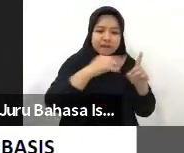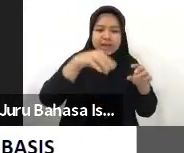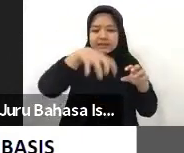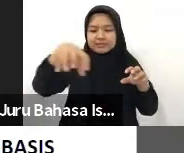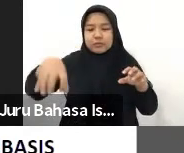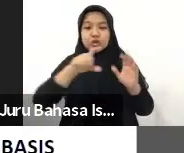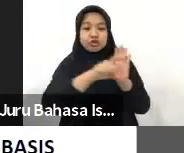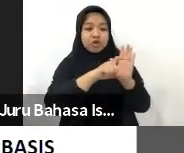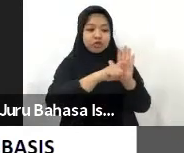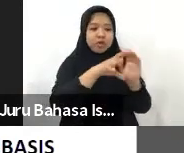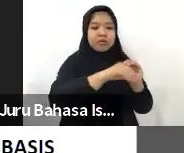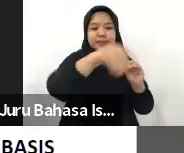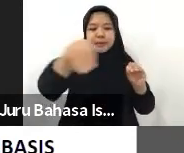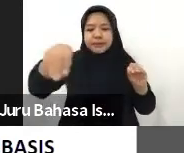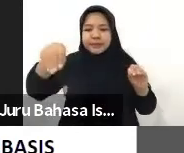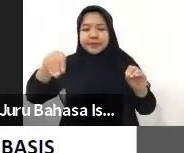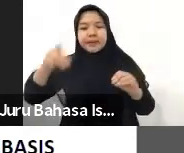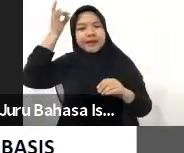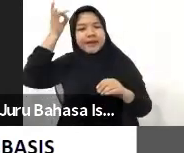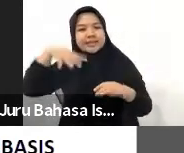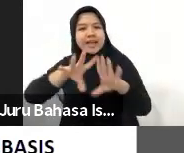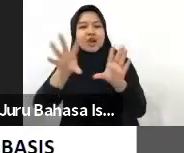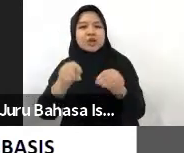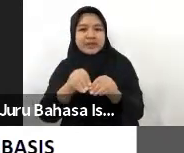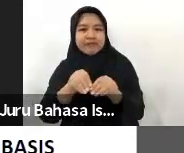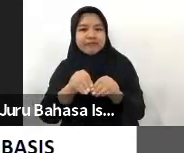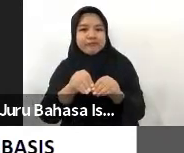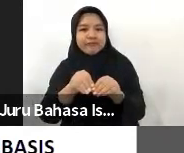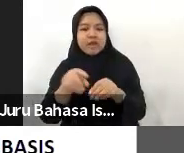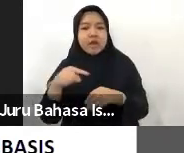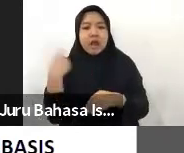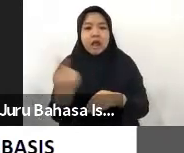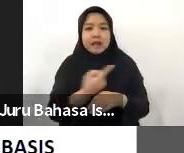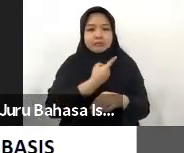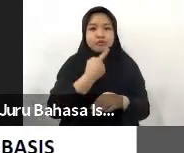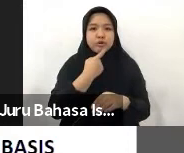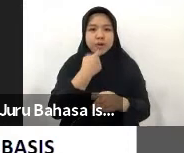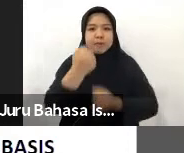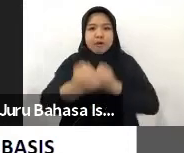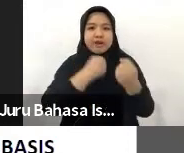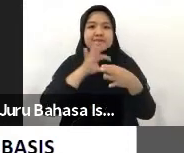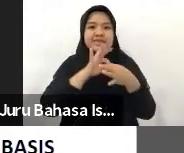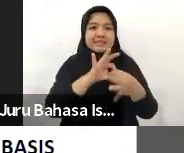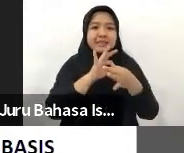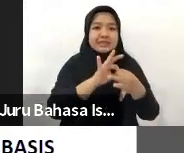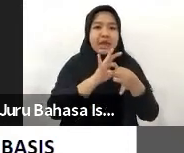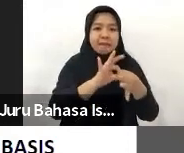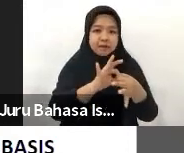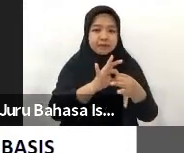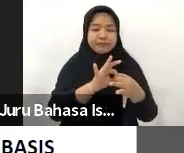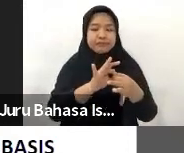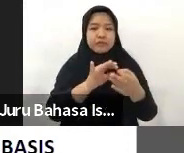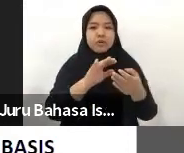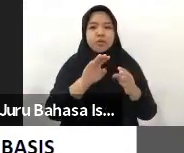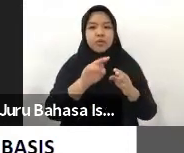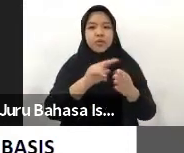percontohan desa inklusif ini. Misalnya kami sedang akan melakukan kerjasama dengan Universitas Gadjah Mada